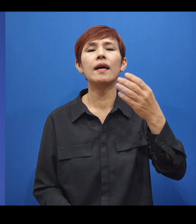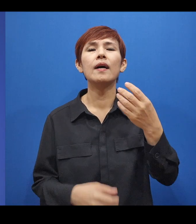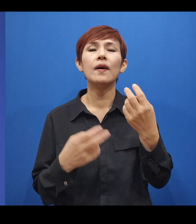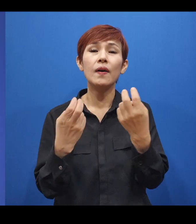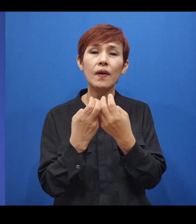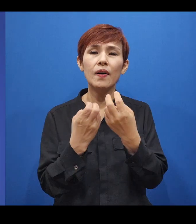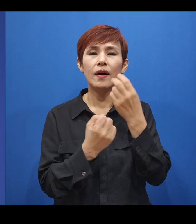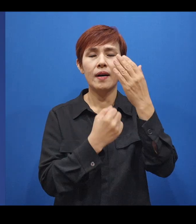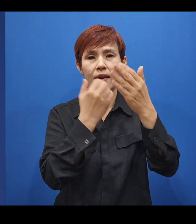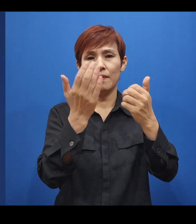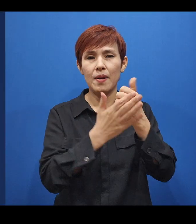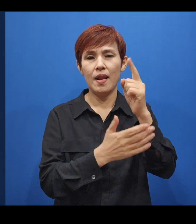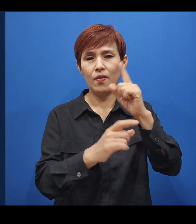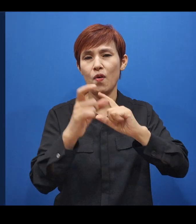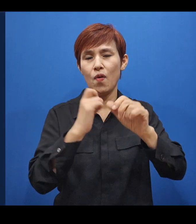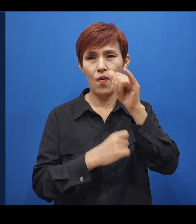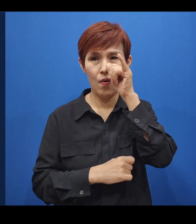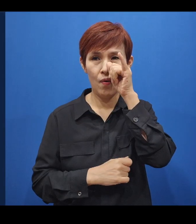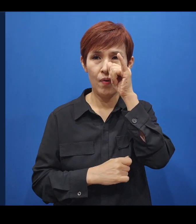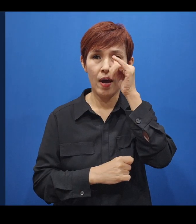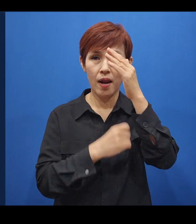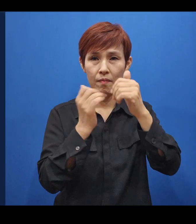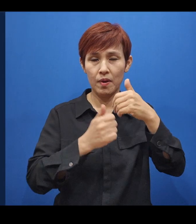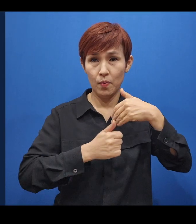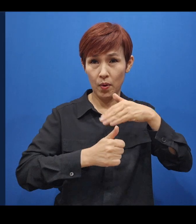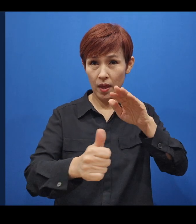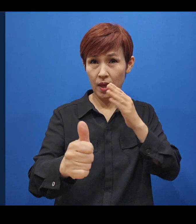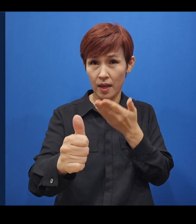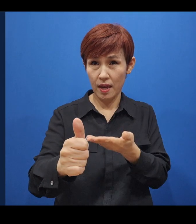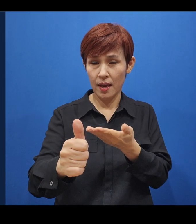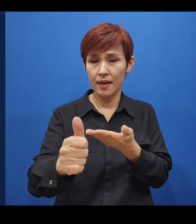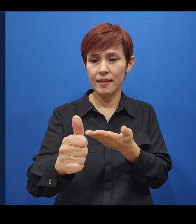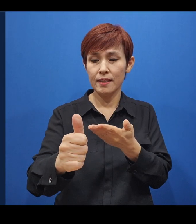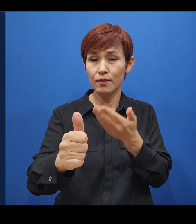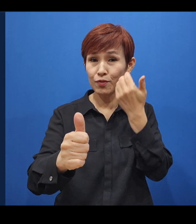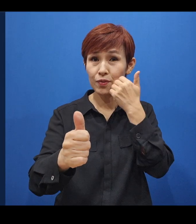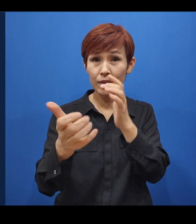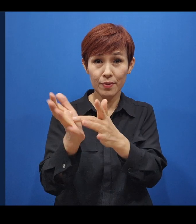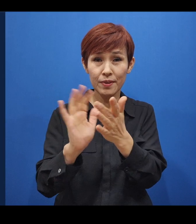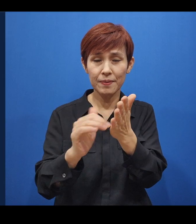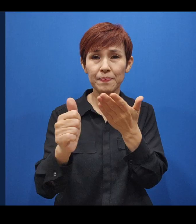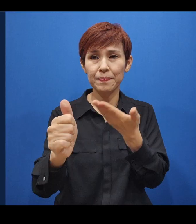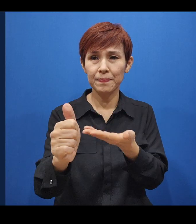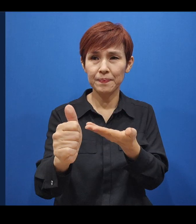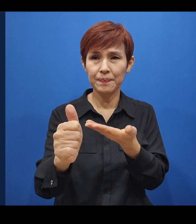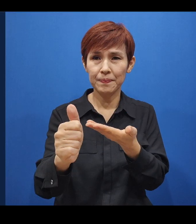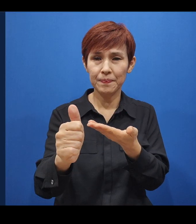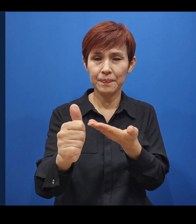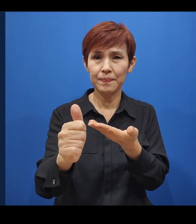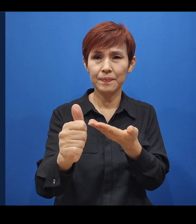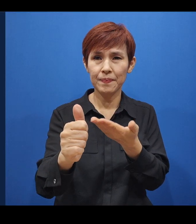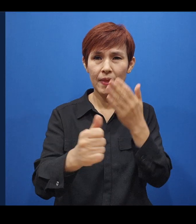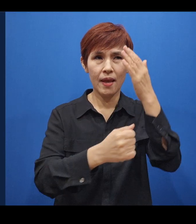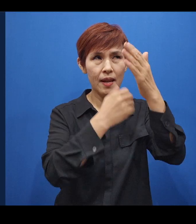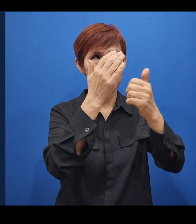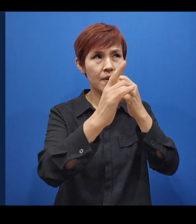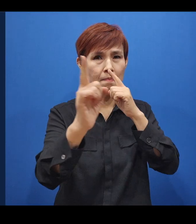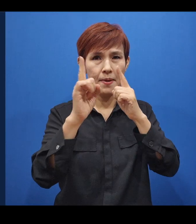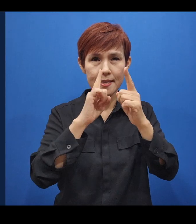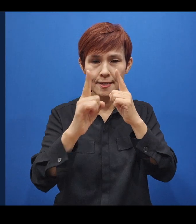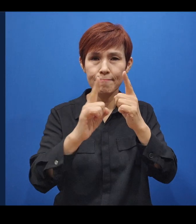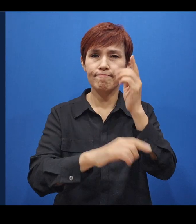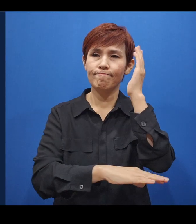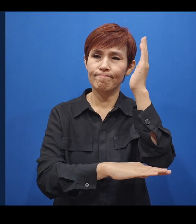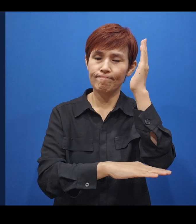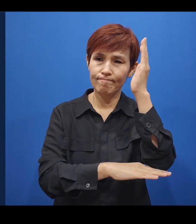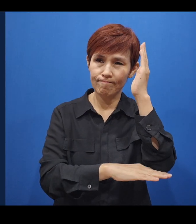더 허락하셨어요. 하나님이 보내신 이는 예수님이시죠. 예수님이 와서는 하나님의 말씀을